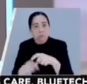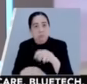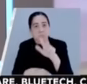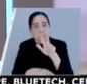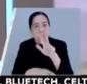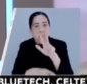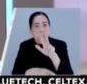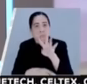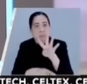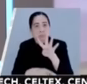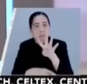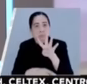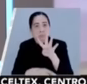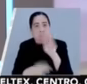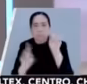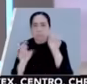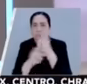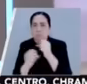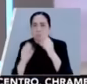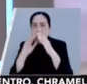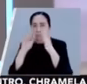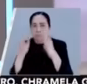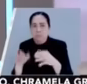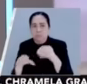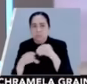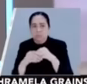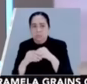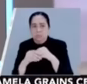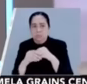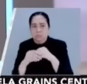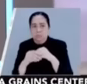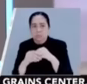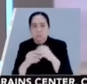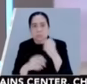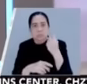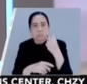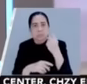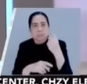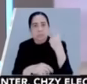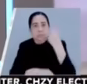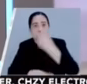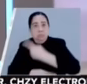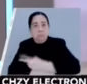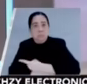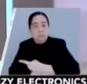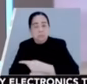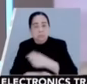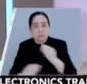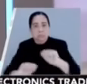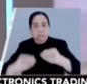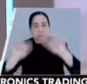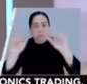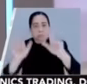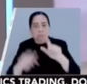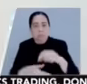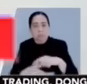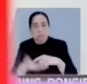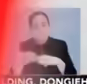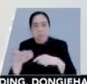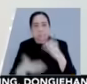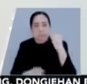na safe house sa loob ng 11 araw. Nakatutok live si Ian Cruz.